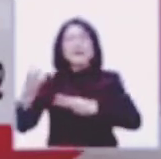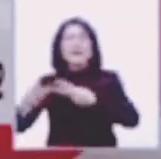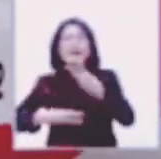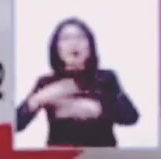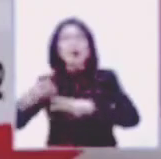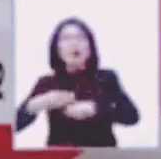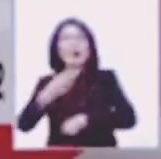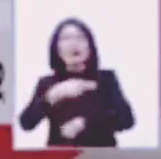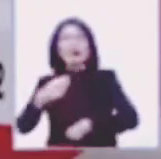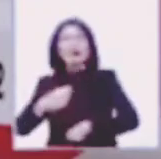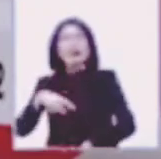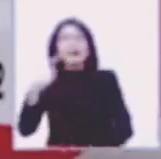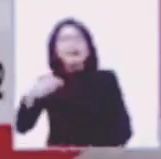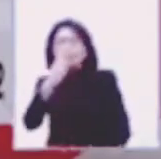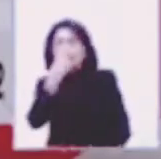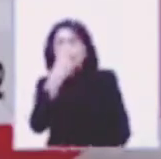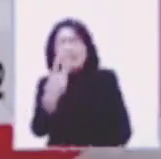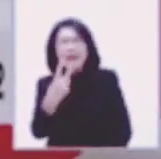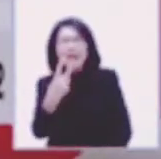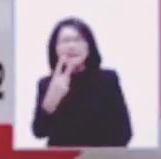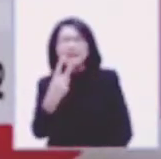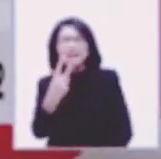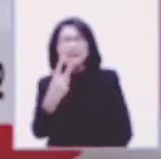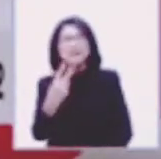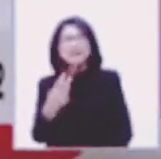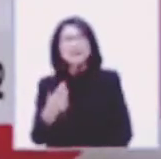kita selalu diukur dari